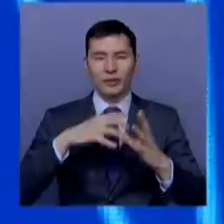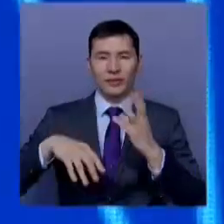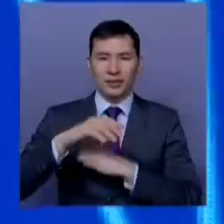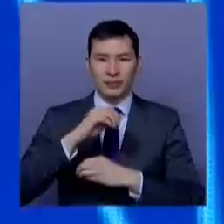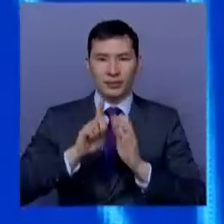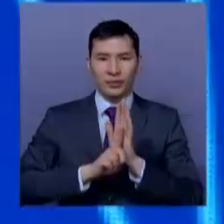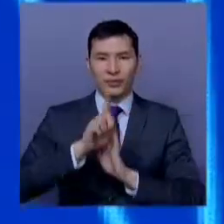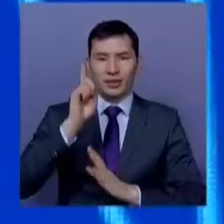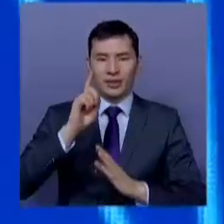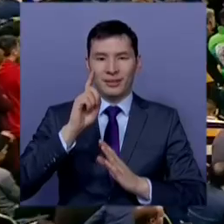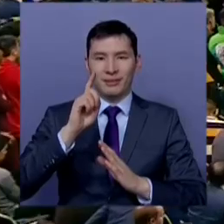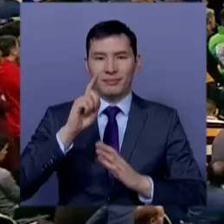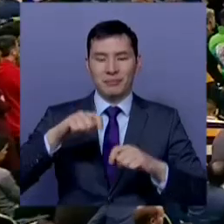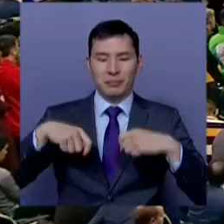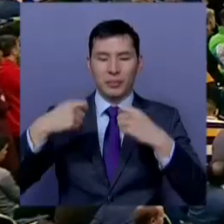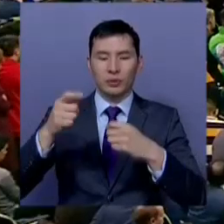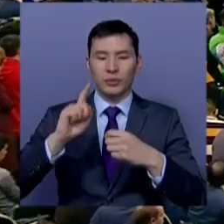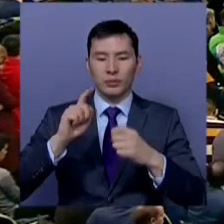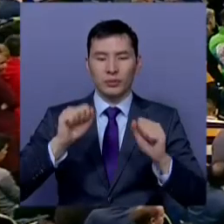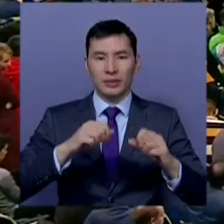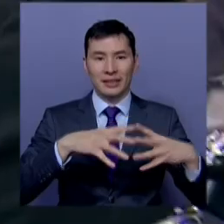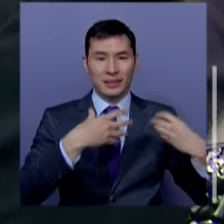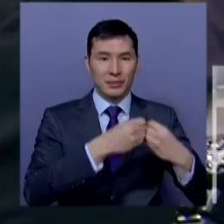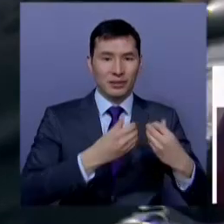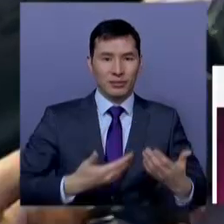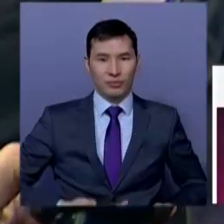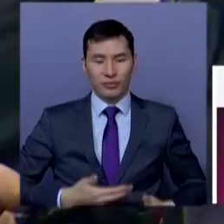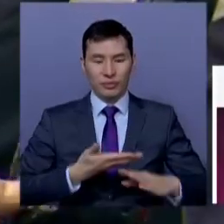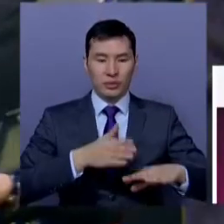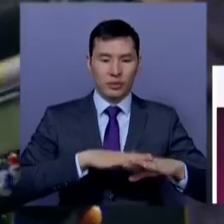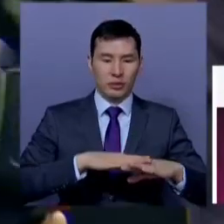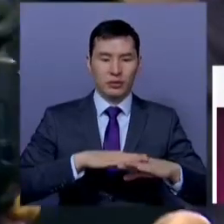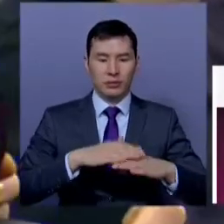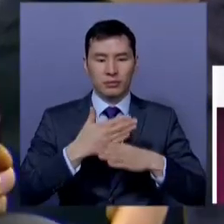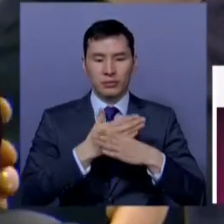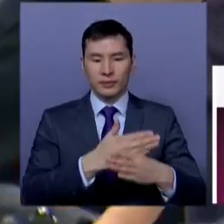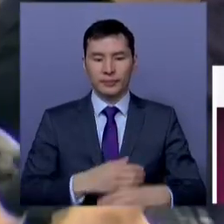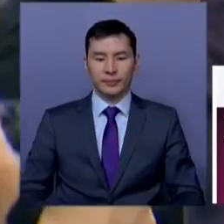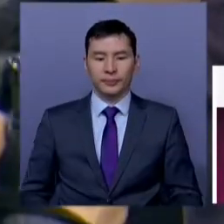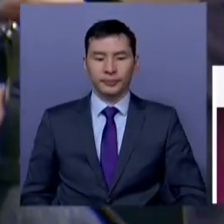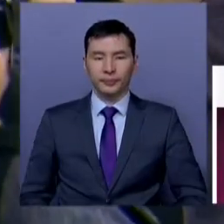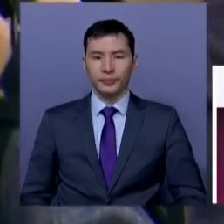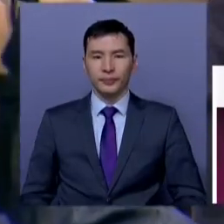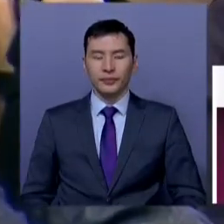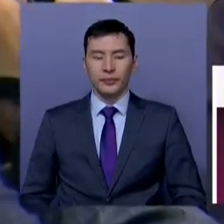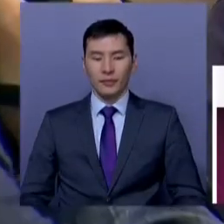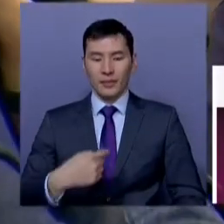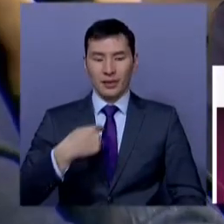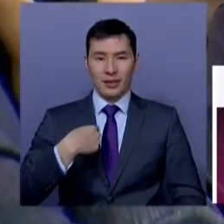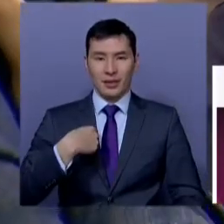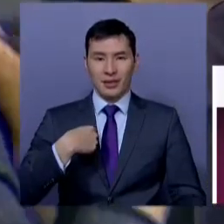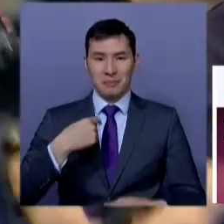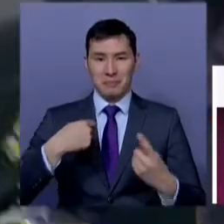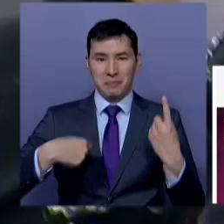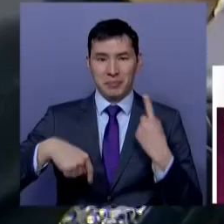әлеуметтік аз қамтылған отбасыларға тегін газ жүргізіп беру. Я вот как бизнесмен, меня тоже сильно беспокоит наша экология.